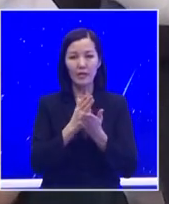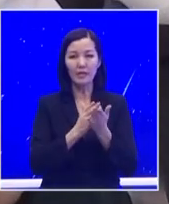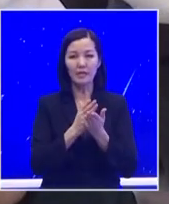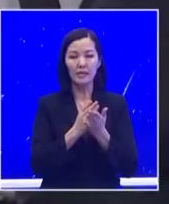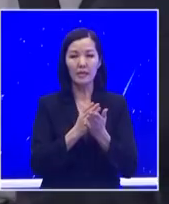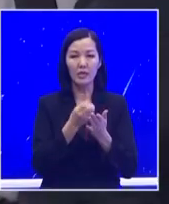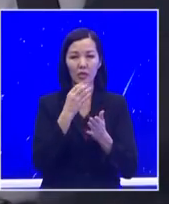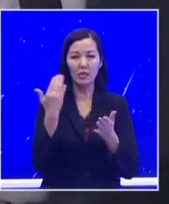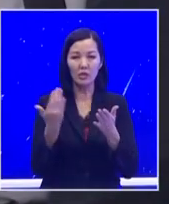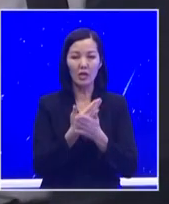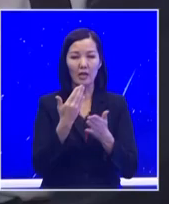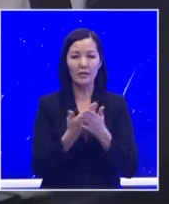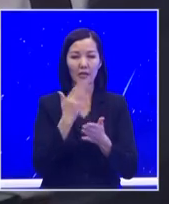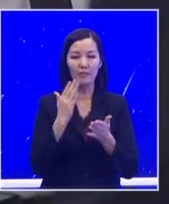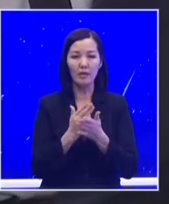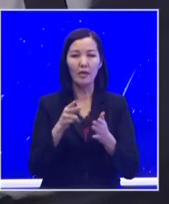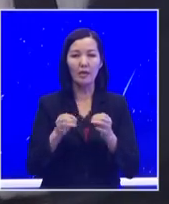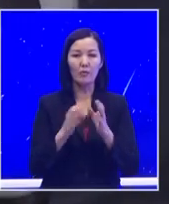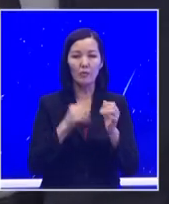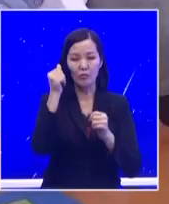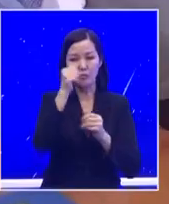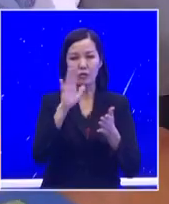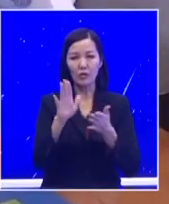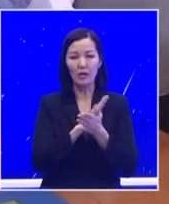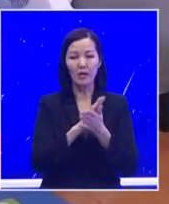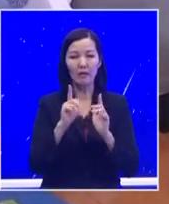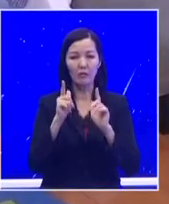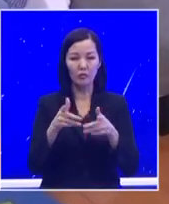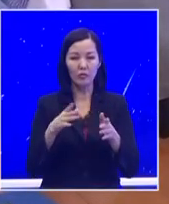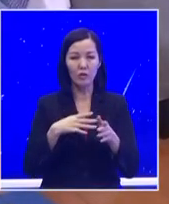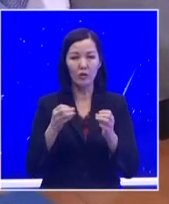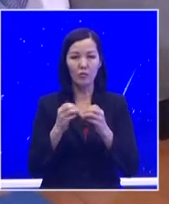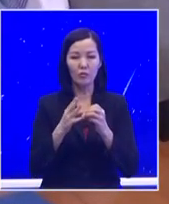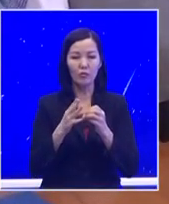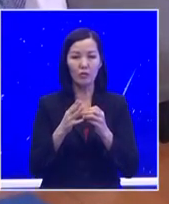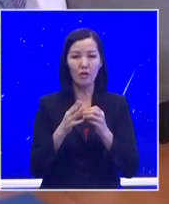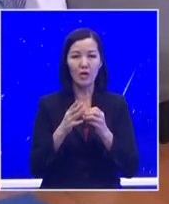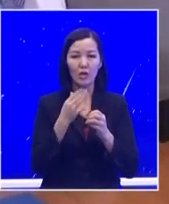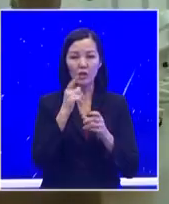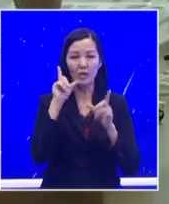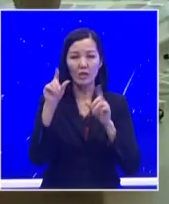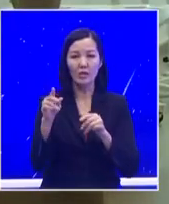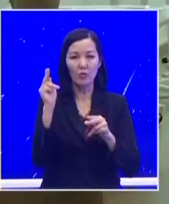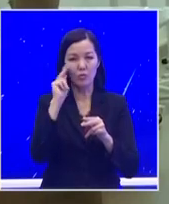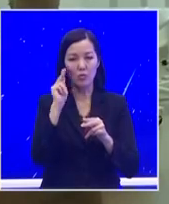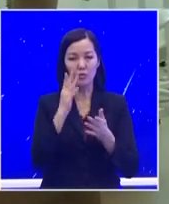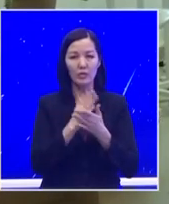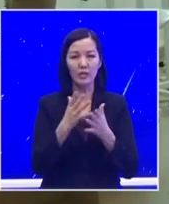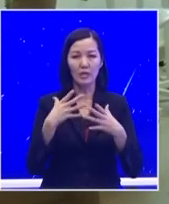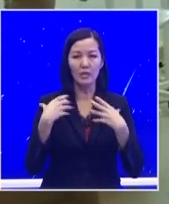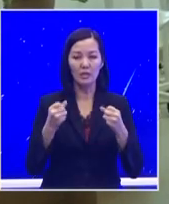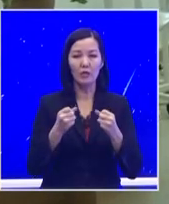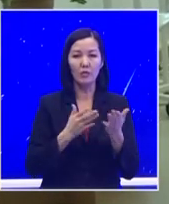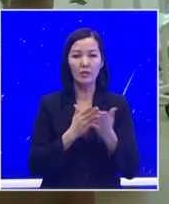бар. 2019 жылғы түлектердің 64-ті грантқа оқуға түсіпті, 13-ші шетелде оқып жатыр. Денсаулық саласы да